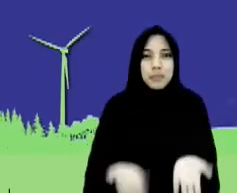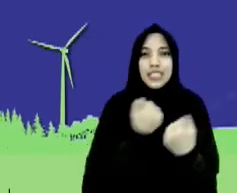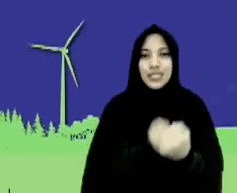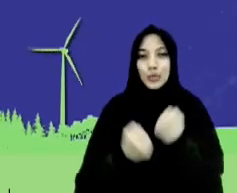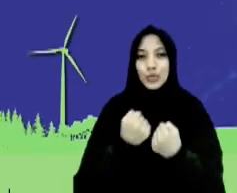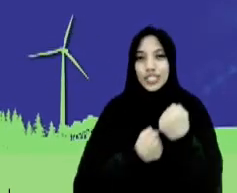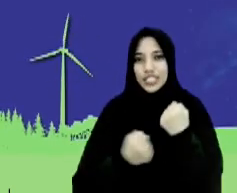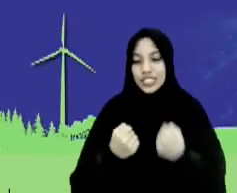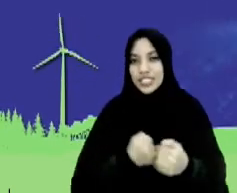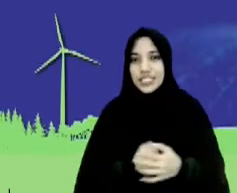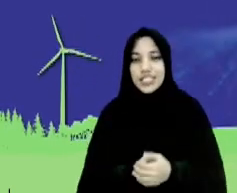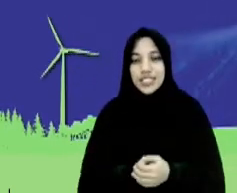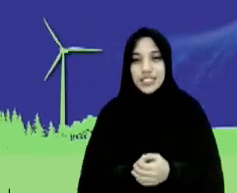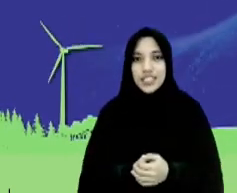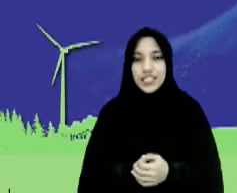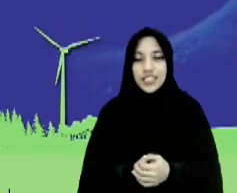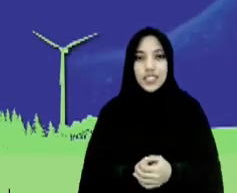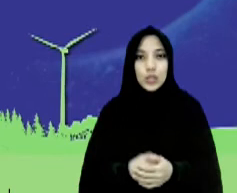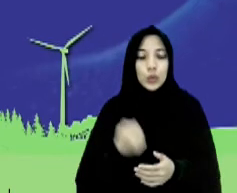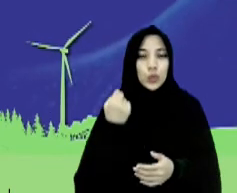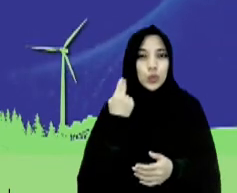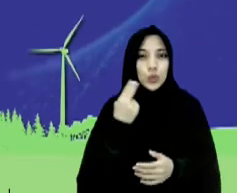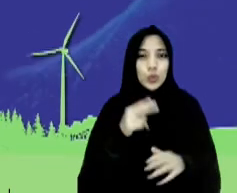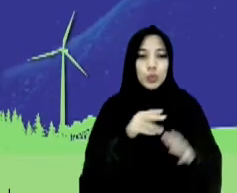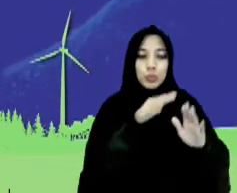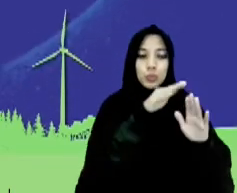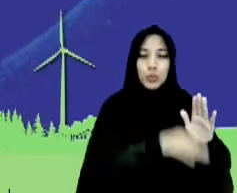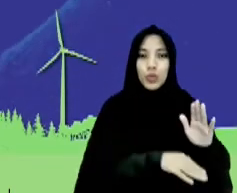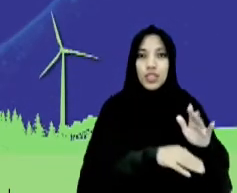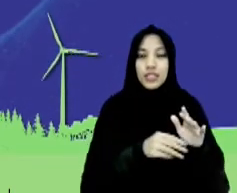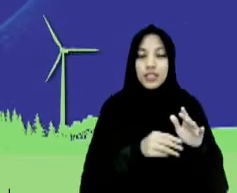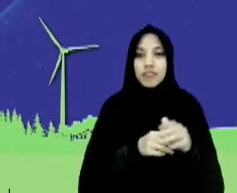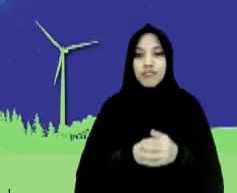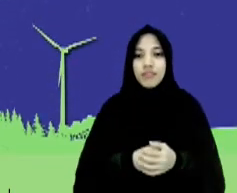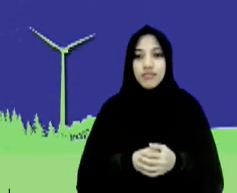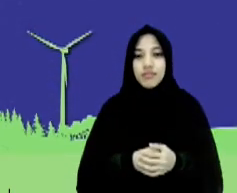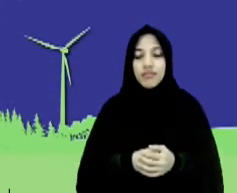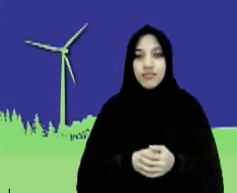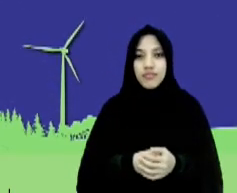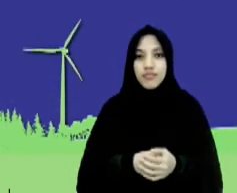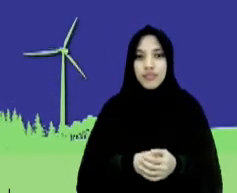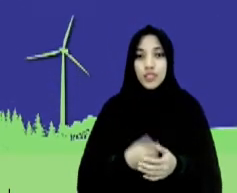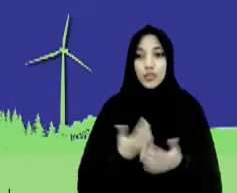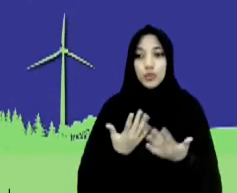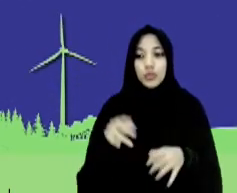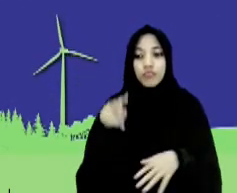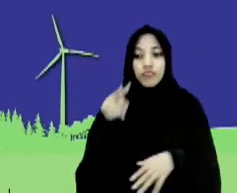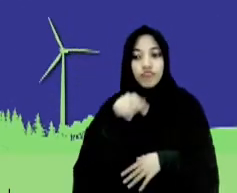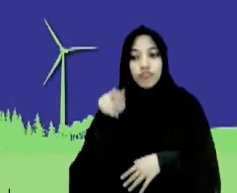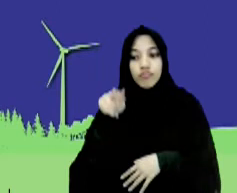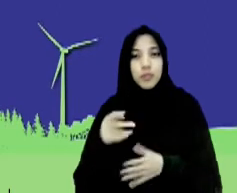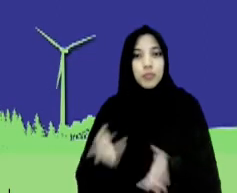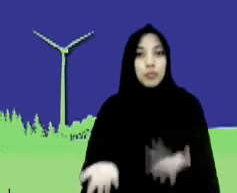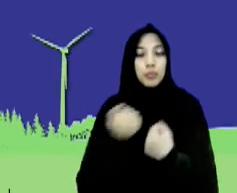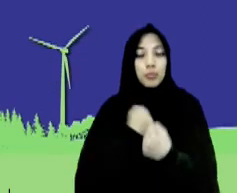untuk dari segi waste management-nya kita jadi eh kita intervensi ke berbagai industri di Jawa Barat eh untuk